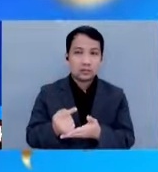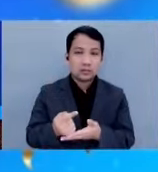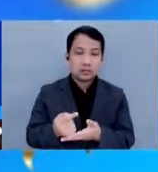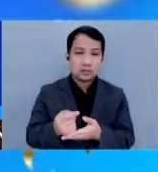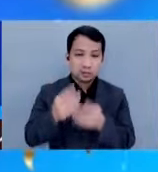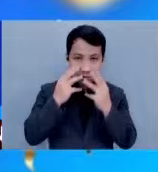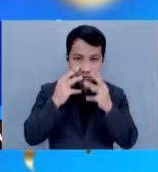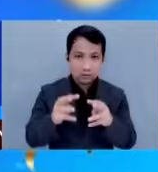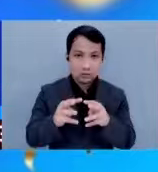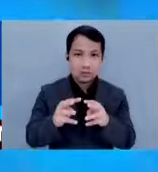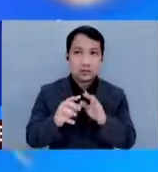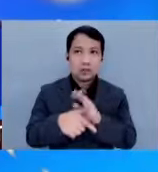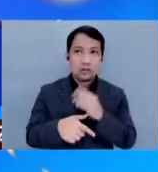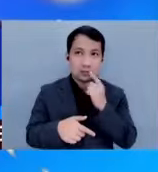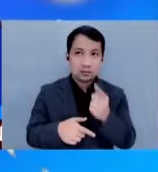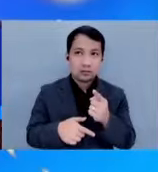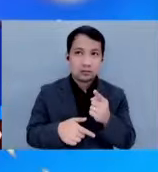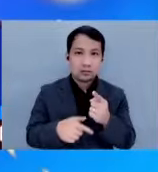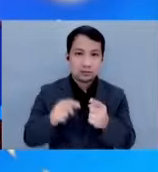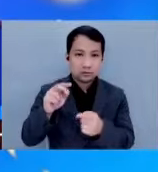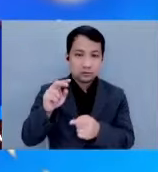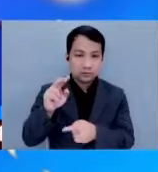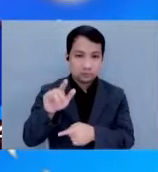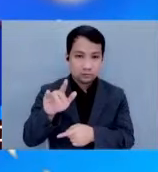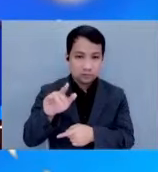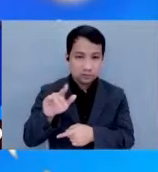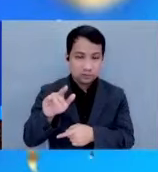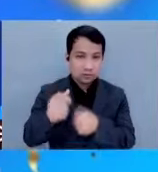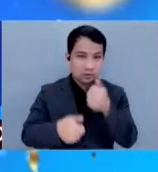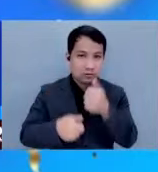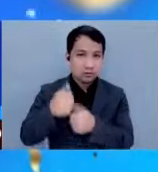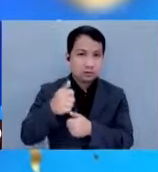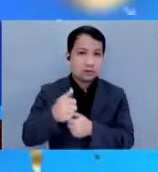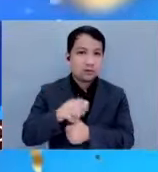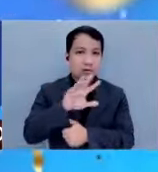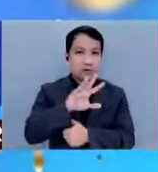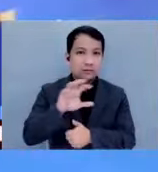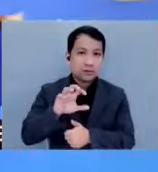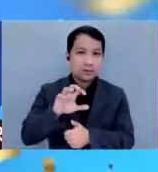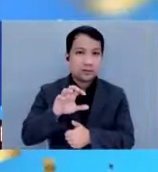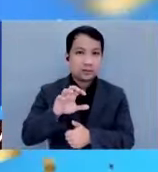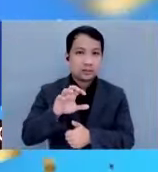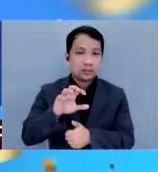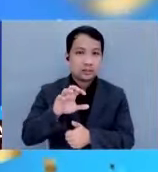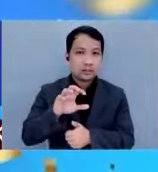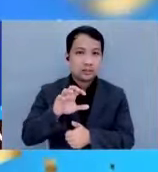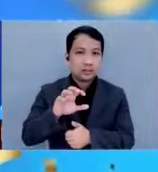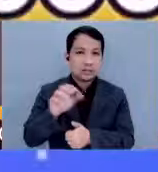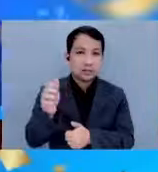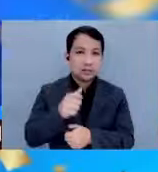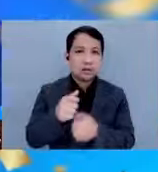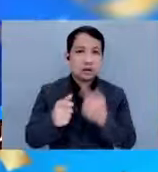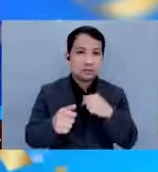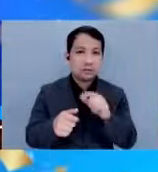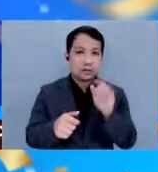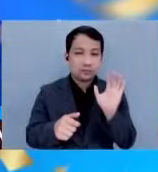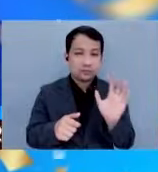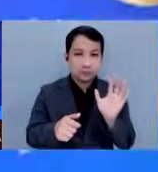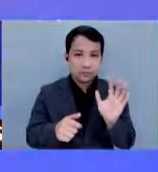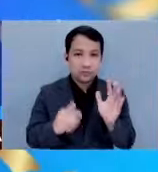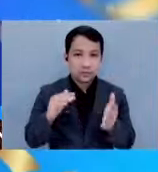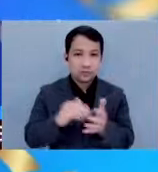baka isa ka na sa 25 mananalo ng tig 500 pesos sa daily draw o kaya naman 50,000